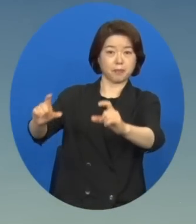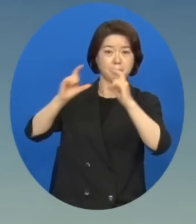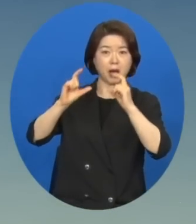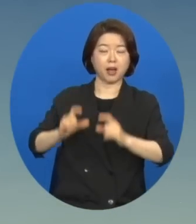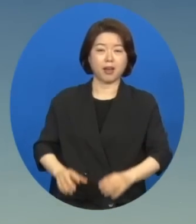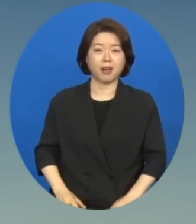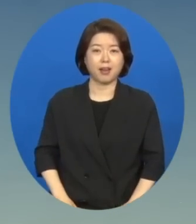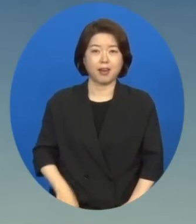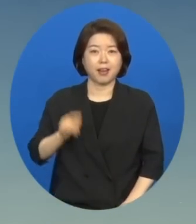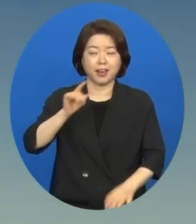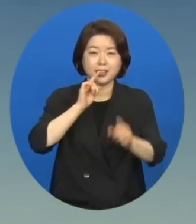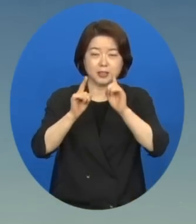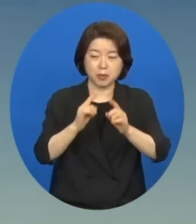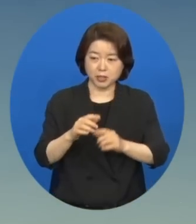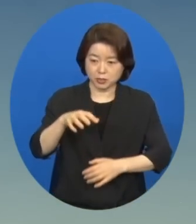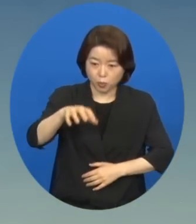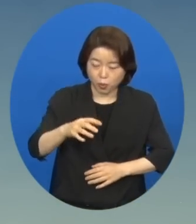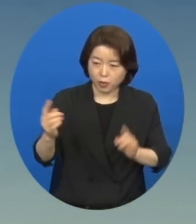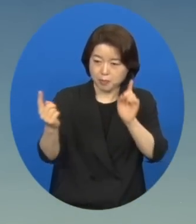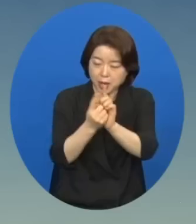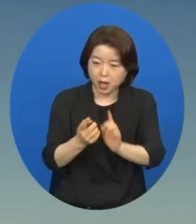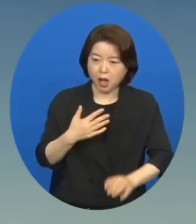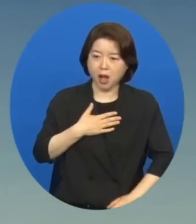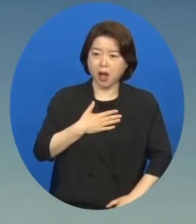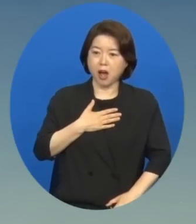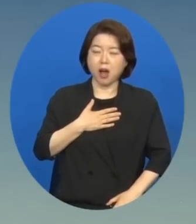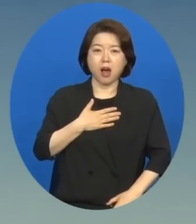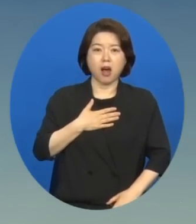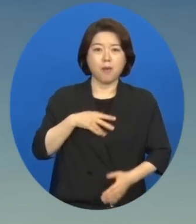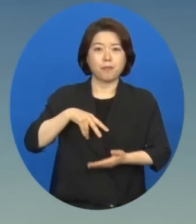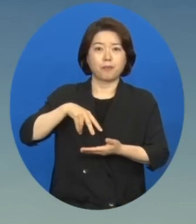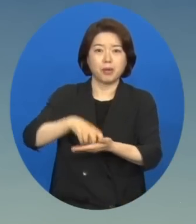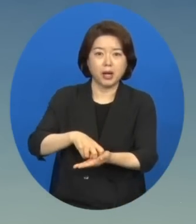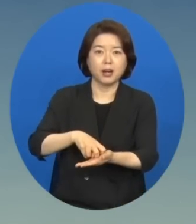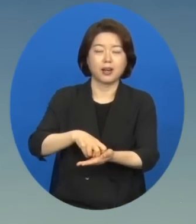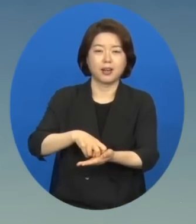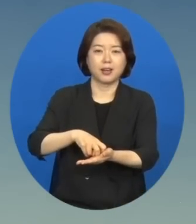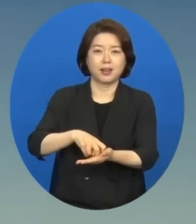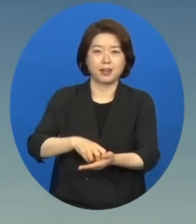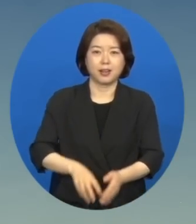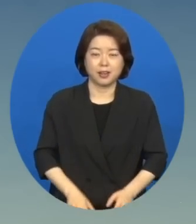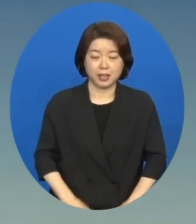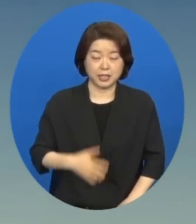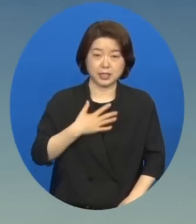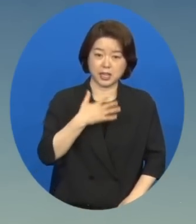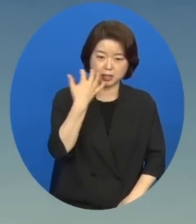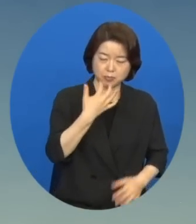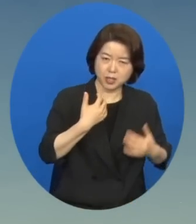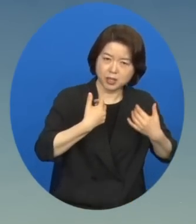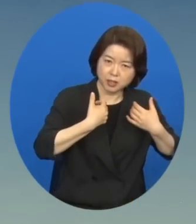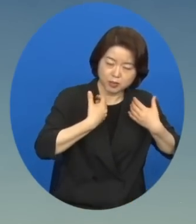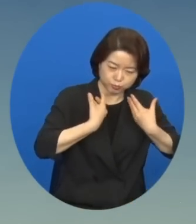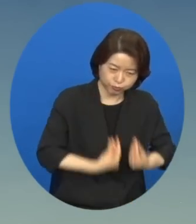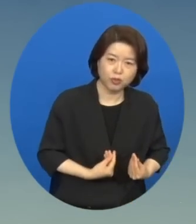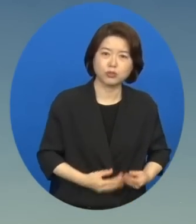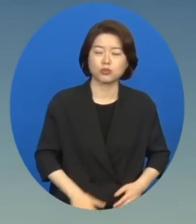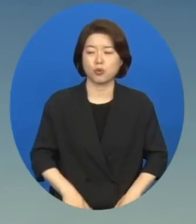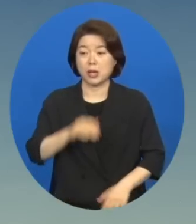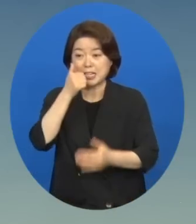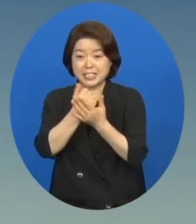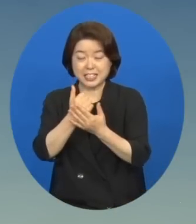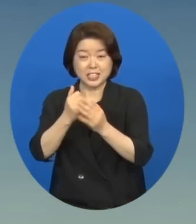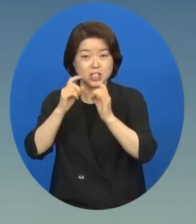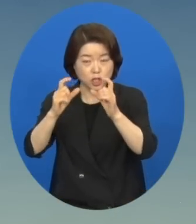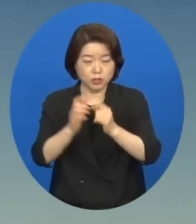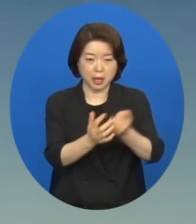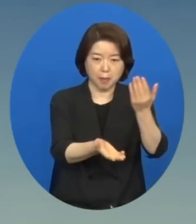이 말씀 앞에서 제가 고꾸라졌어요. 왜냐하면 음란에 무너지고 정죄하고